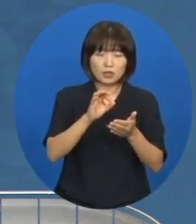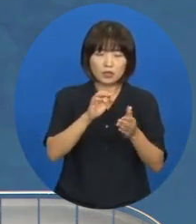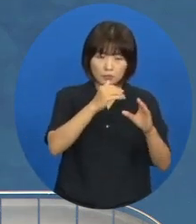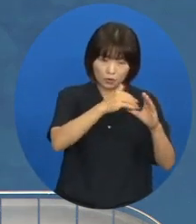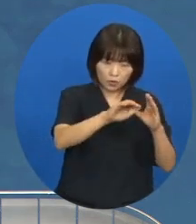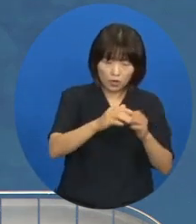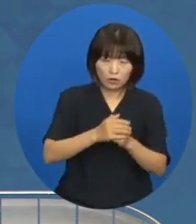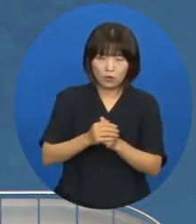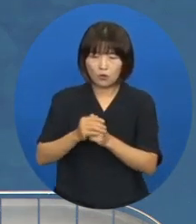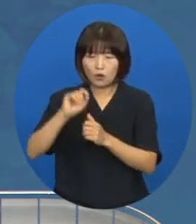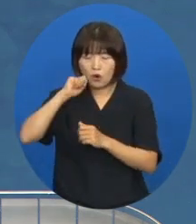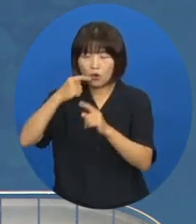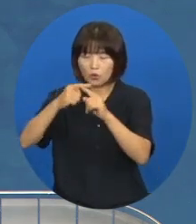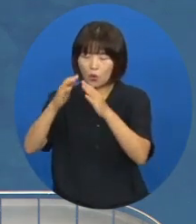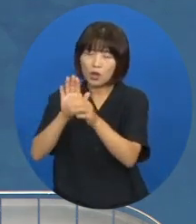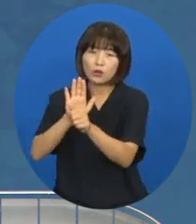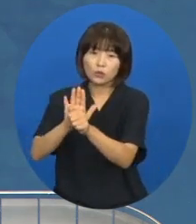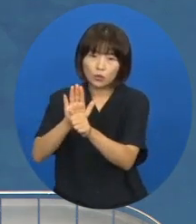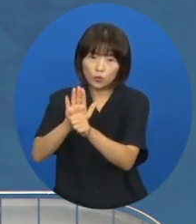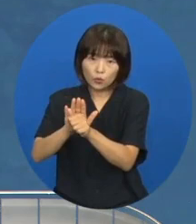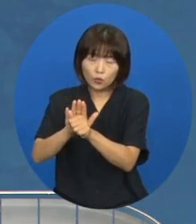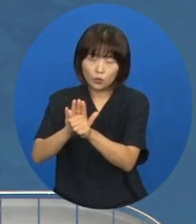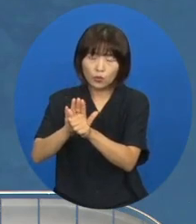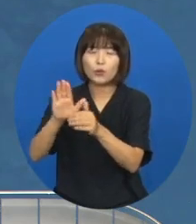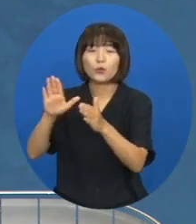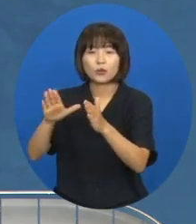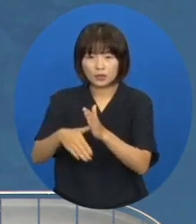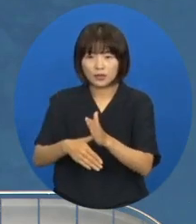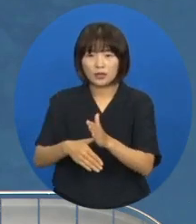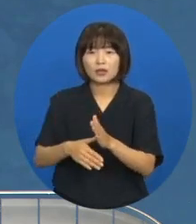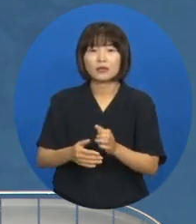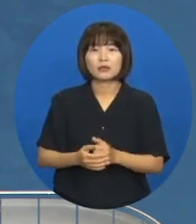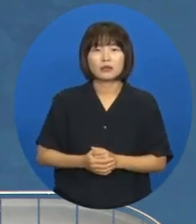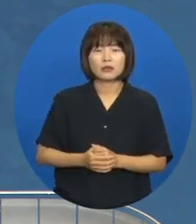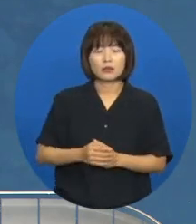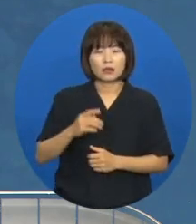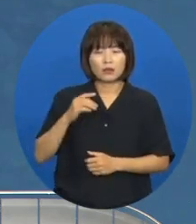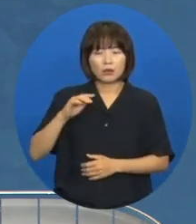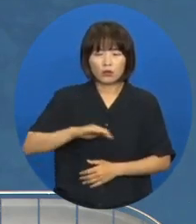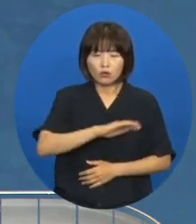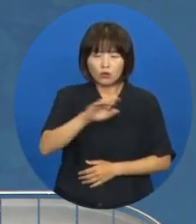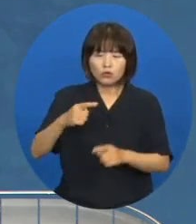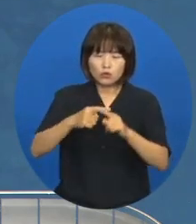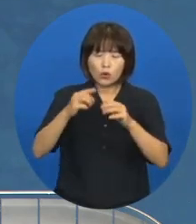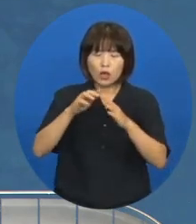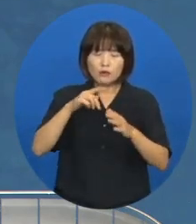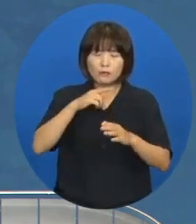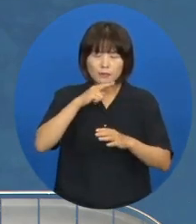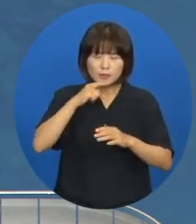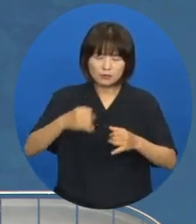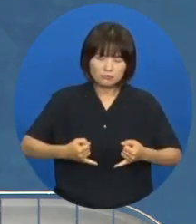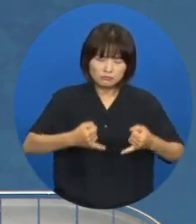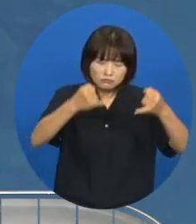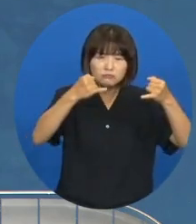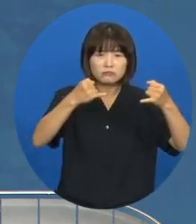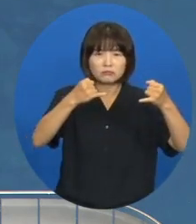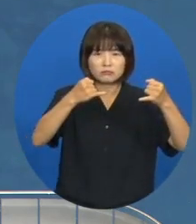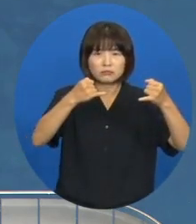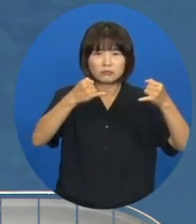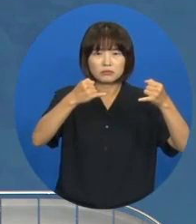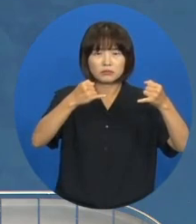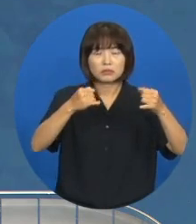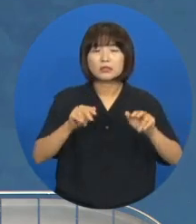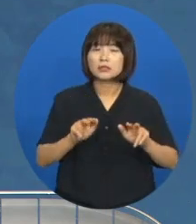보내고 어려운 교회를 돕고 뭐 그런 일을 하면, 목사님 우리 교회 부채가 많은데 우리가